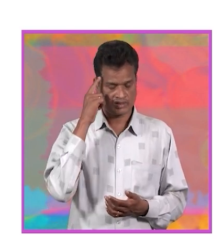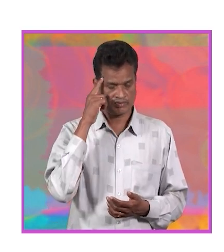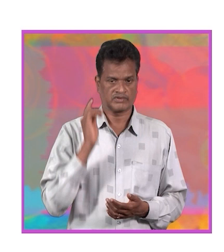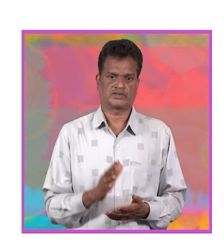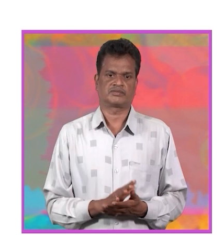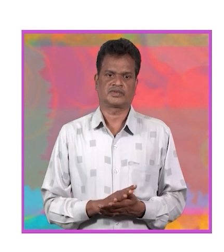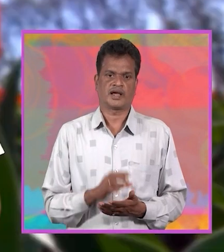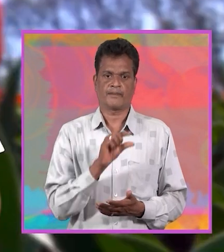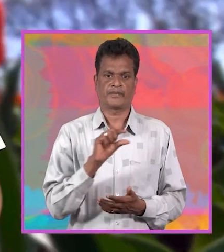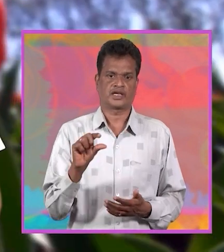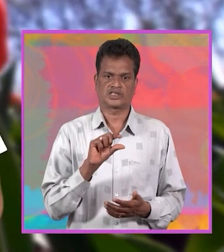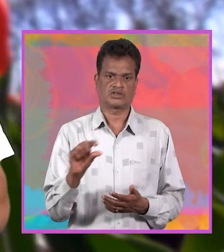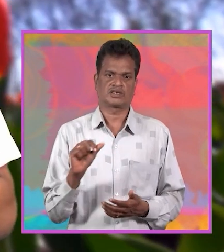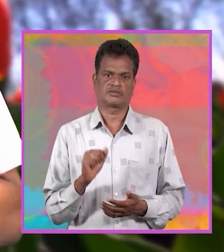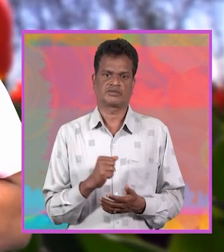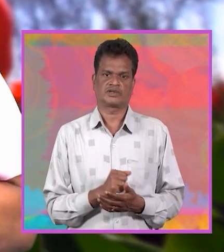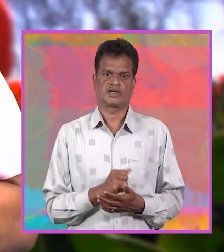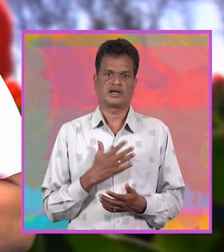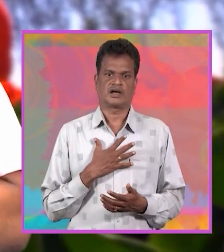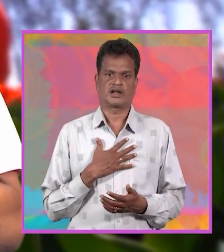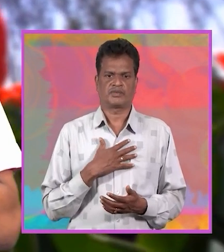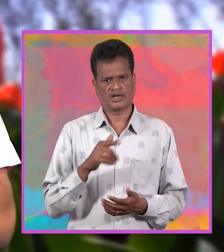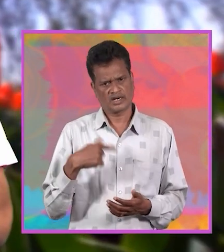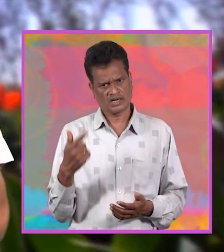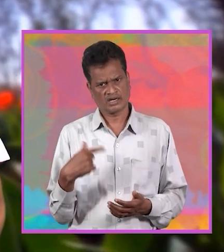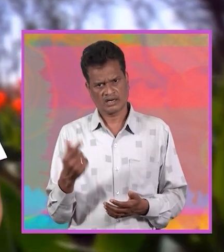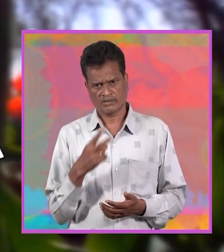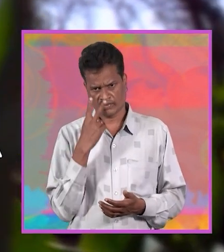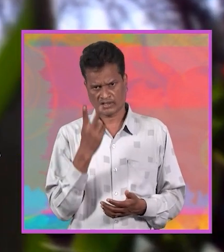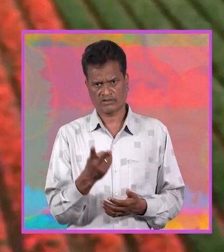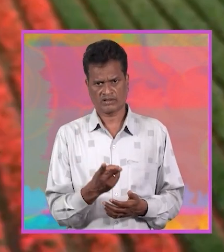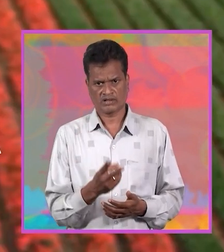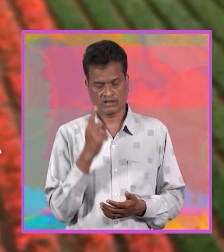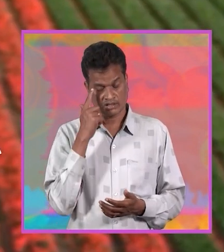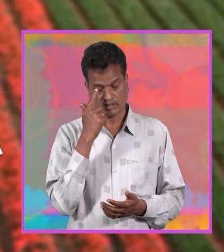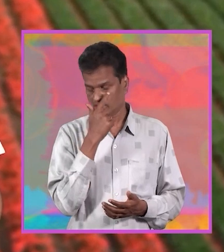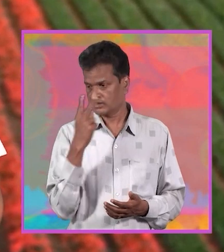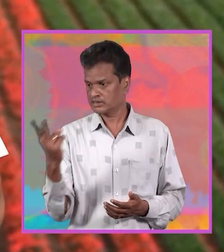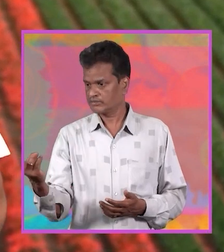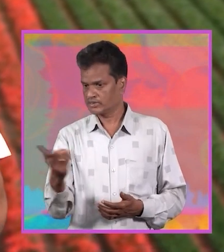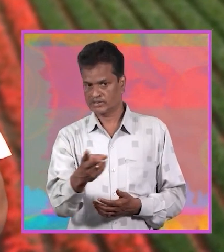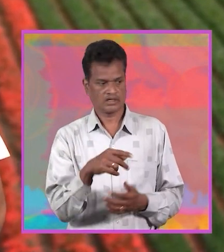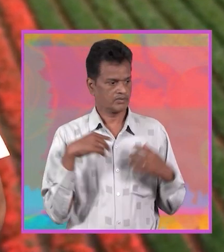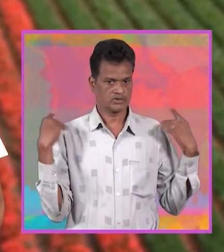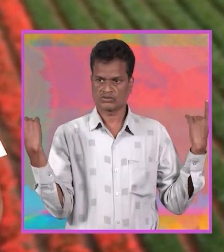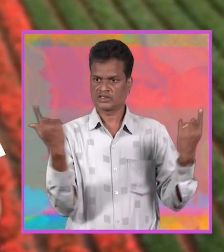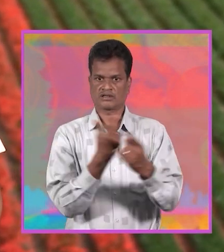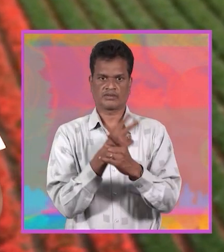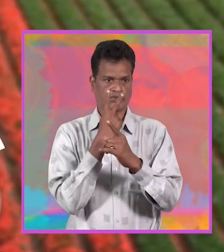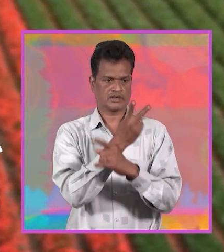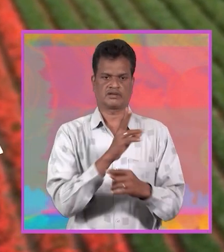தான் பெயர் சொல் அப்படின்னு சொல்கிறோம். நம்ம நாள்தோறும் பார்க்குறோம், கண்ணில் தெம்பிடக்கூடிய நம்மை சுற்றி இருக்கக்கூடிய பொருட்களை எல்லாம்